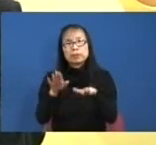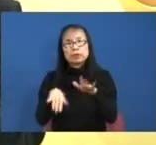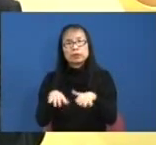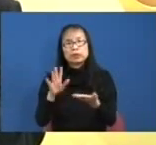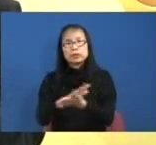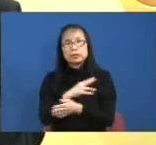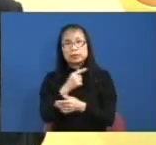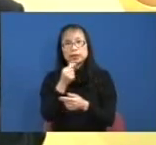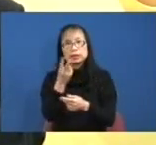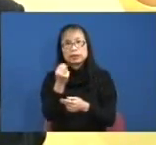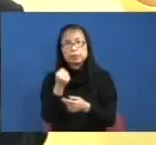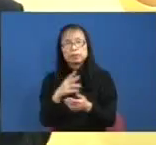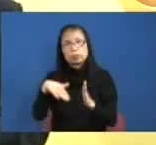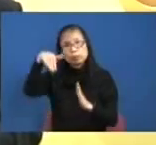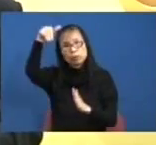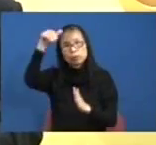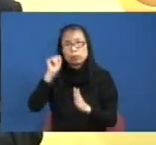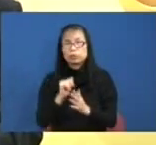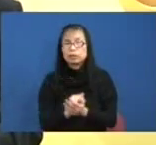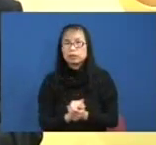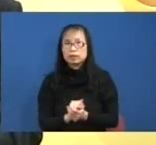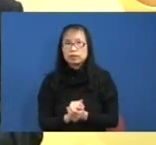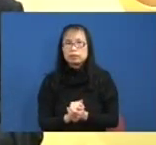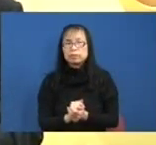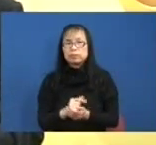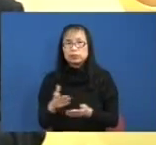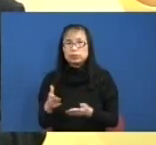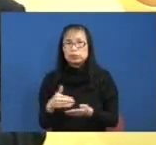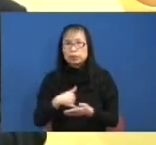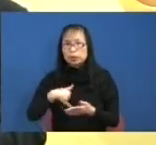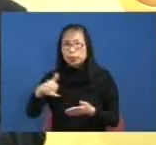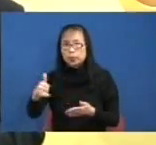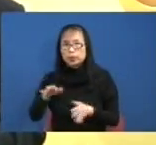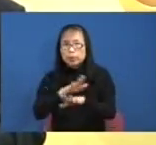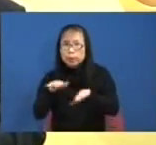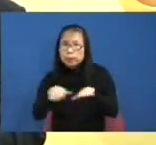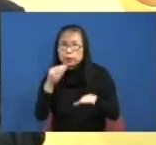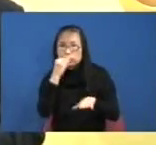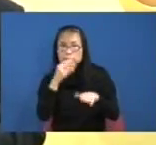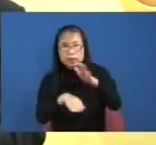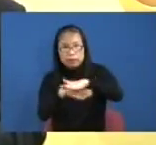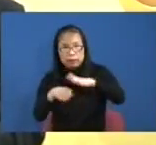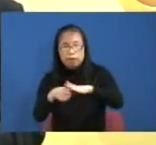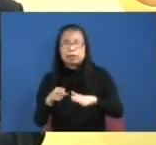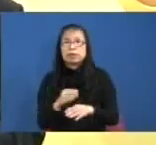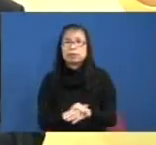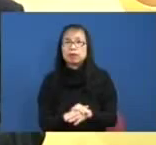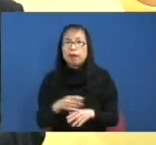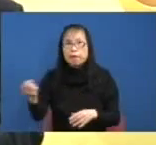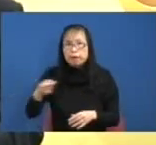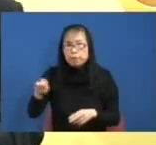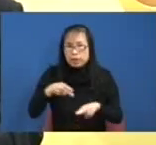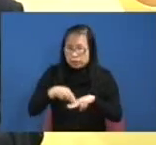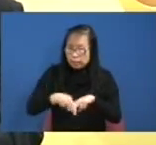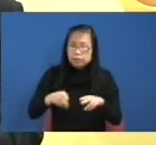嚟嘅高位啦。咁呢啲咁情況，你如果走去一間普通食肆，一間茶餐廳。快餐店都